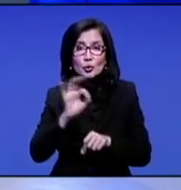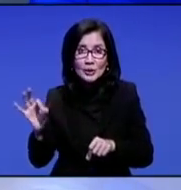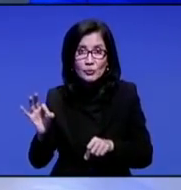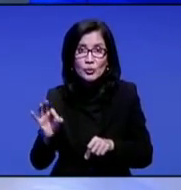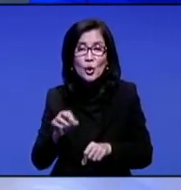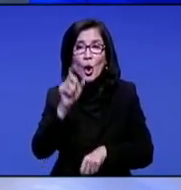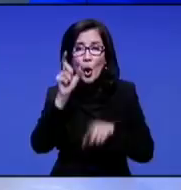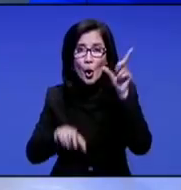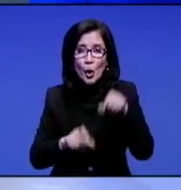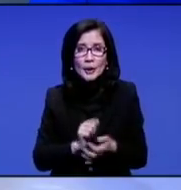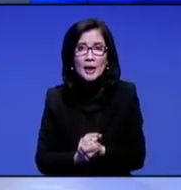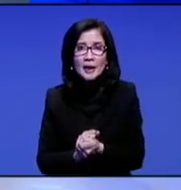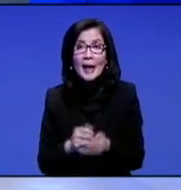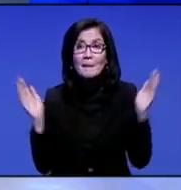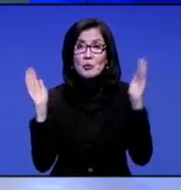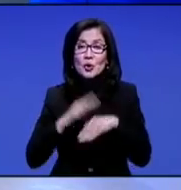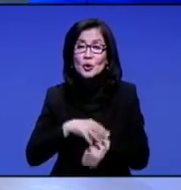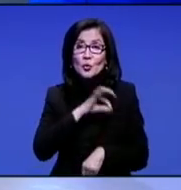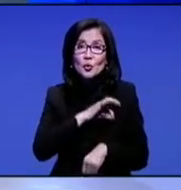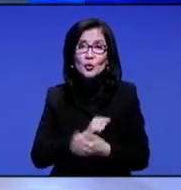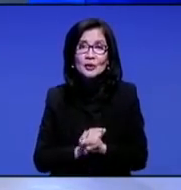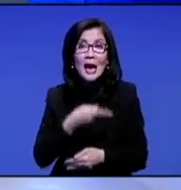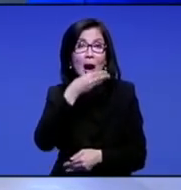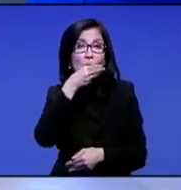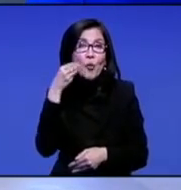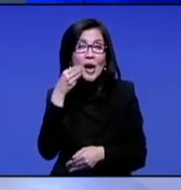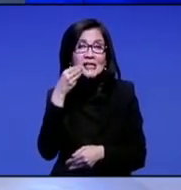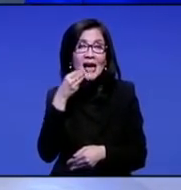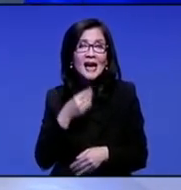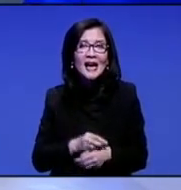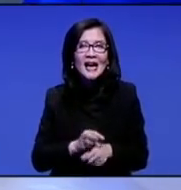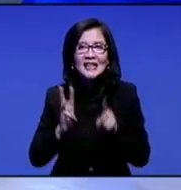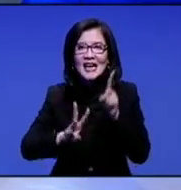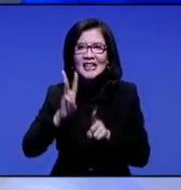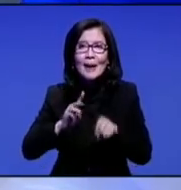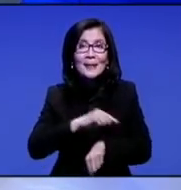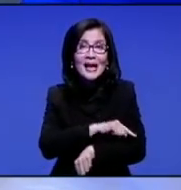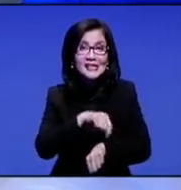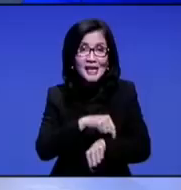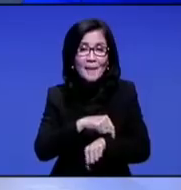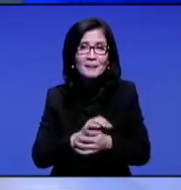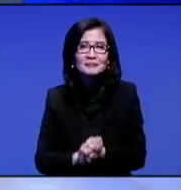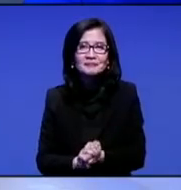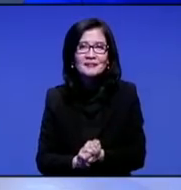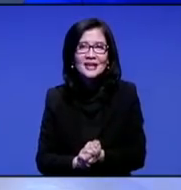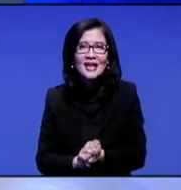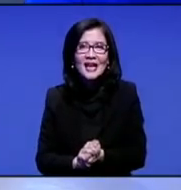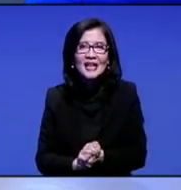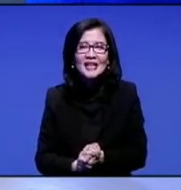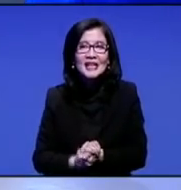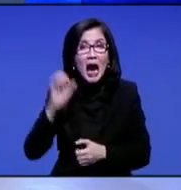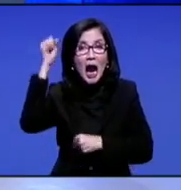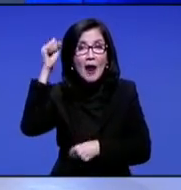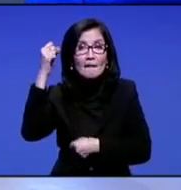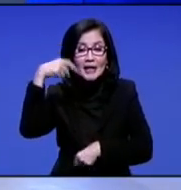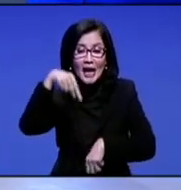Namun komunitas Muslim Brazil cukup beruntung karena cukup berpuasa selama 13 jam saja. Begitu juga di Afrika Selatan yang hanya